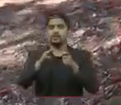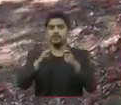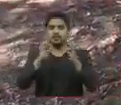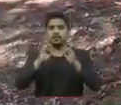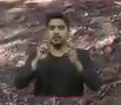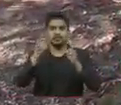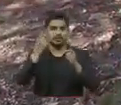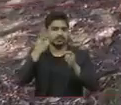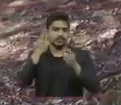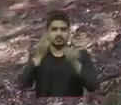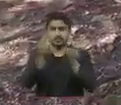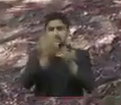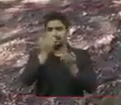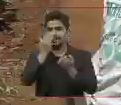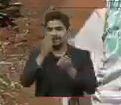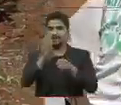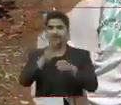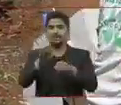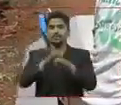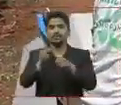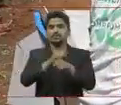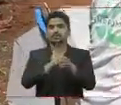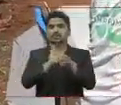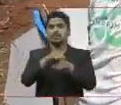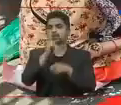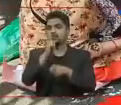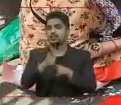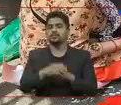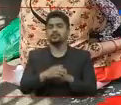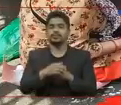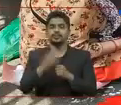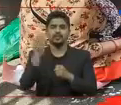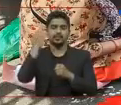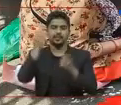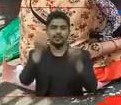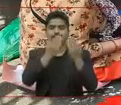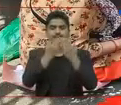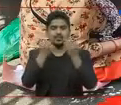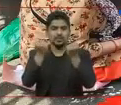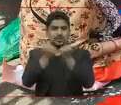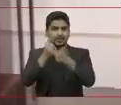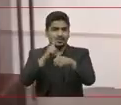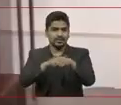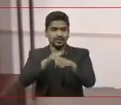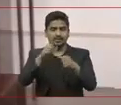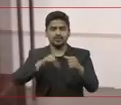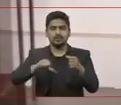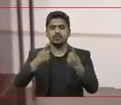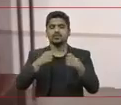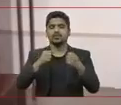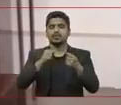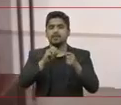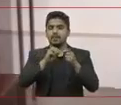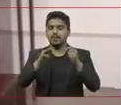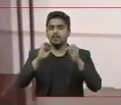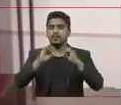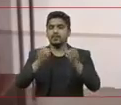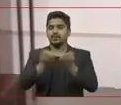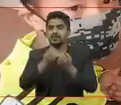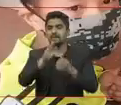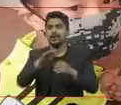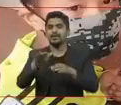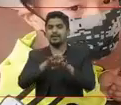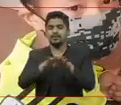कारण बालबालिकामा सङ्क्रमण बढेको हो। विगतमा विद्यालयहरू बन्द हुँदा र जनस्वास्थ्यका मापदण्डको पालना हुँदा